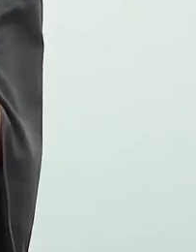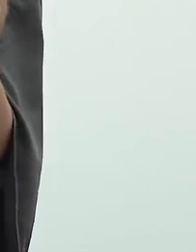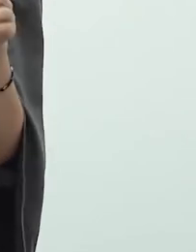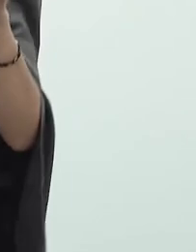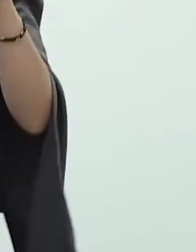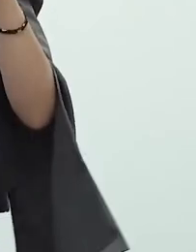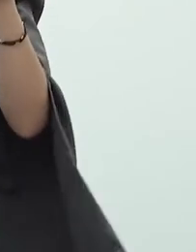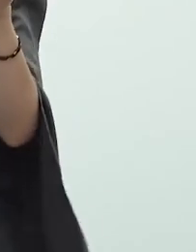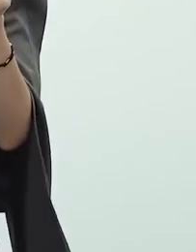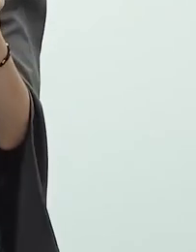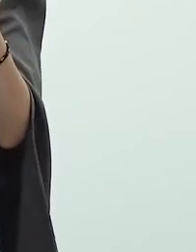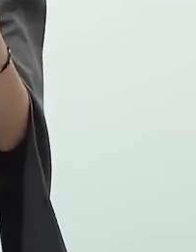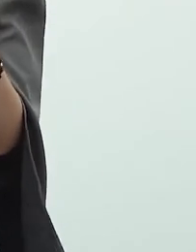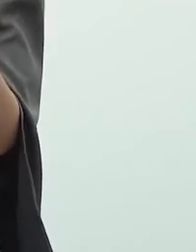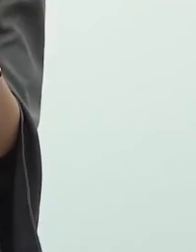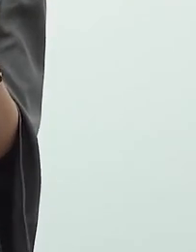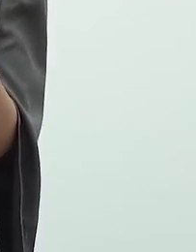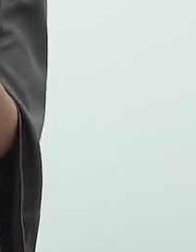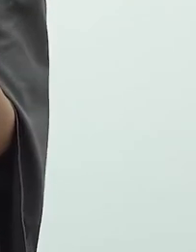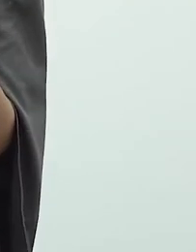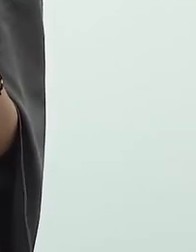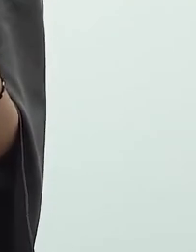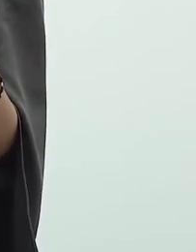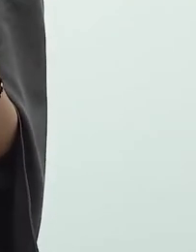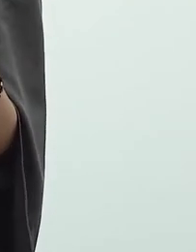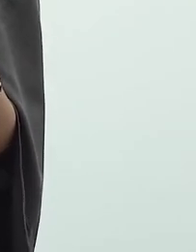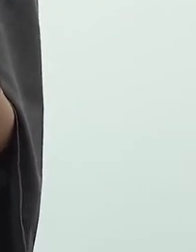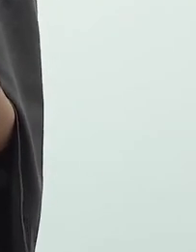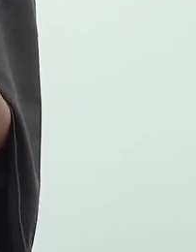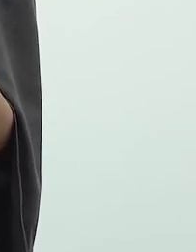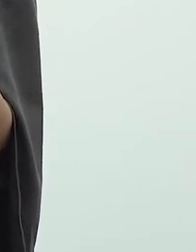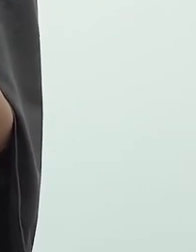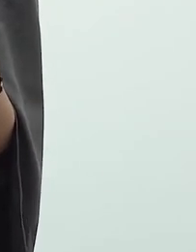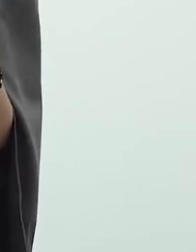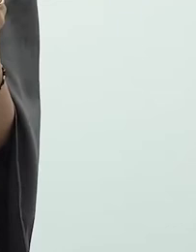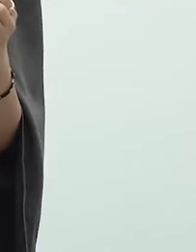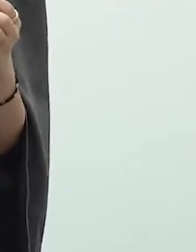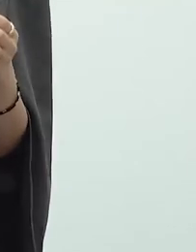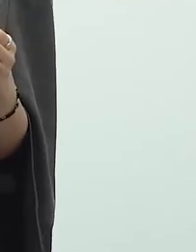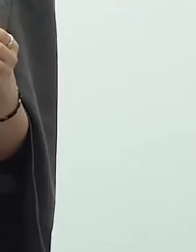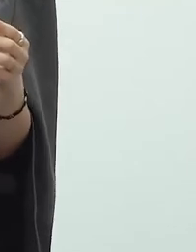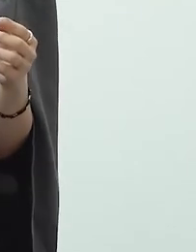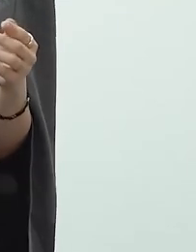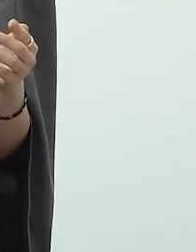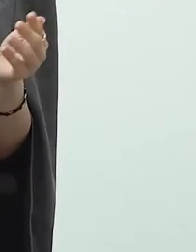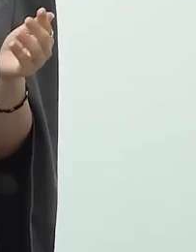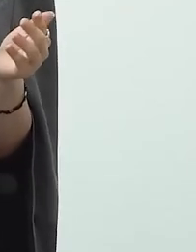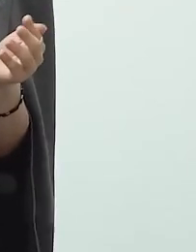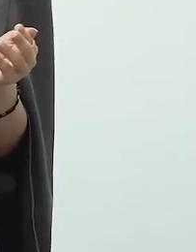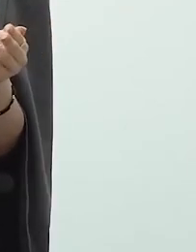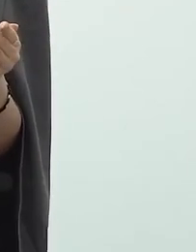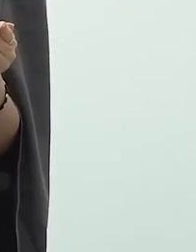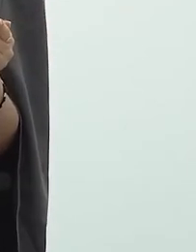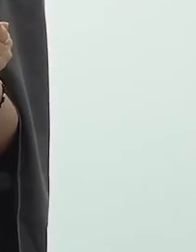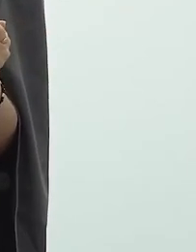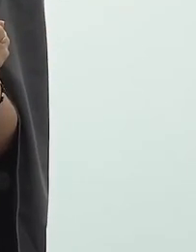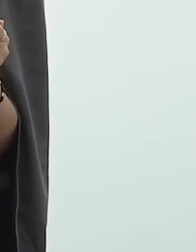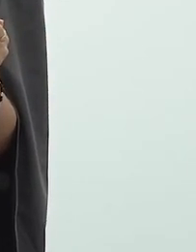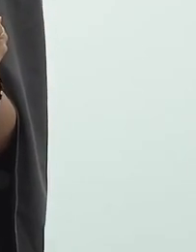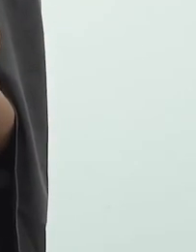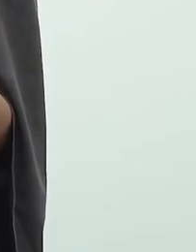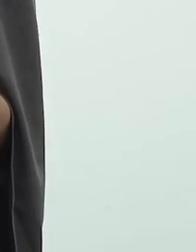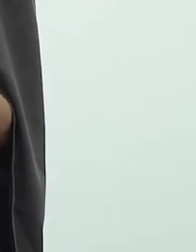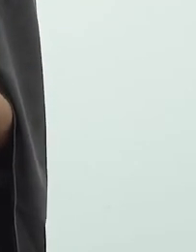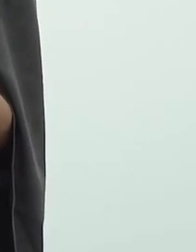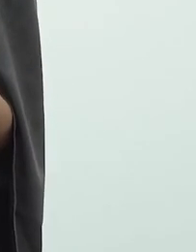갔을 때 사실은 4 키오스크 는 이렇게 4g 누를 수 있는데 제가 눌러서 주문은